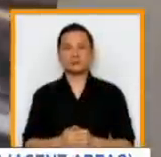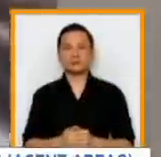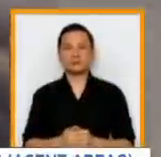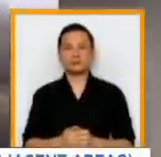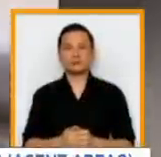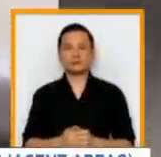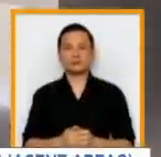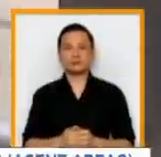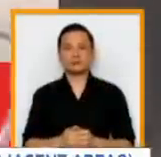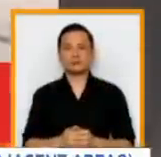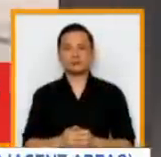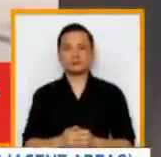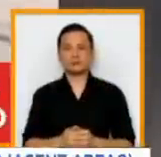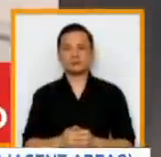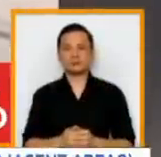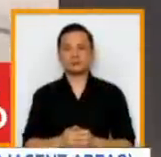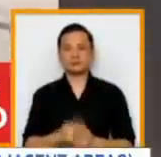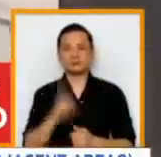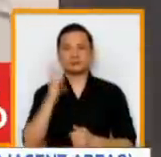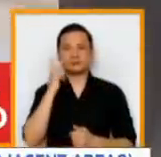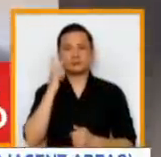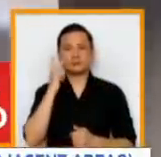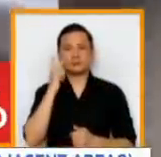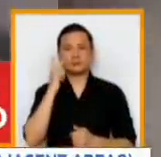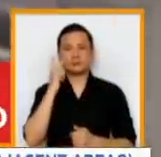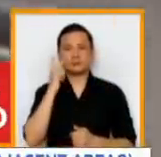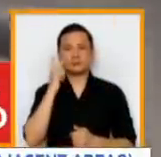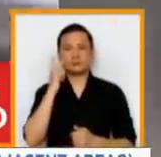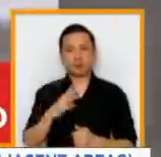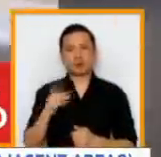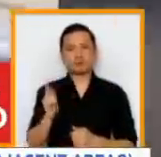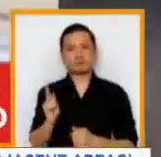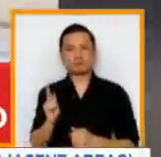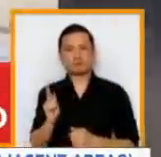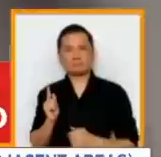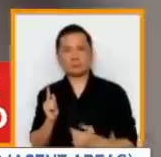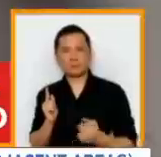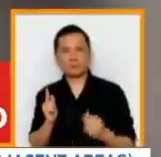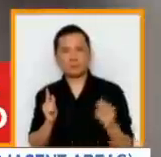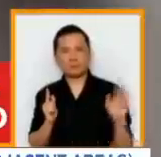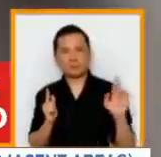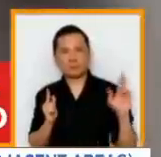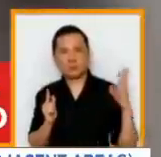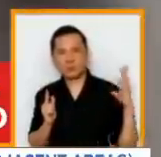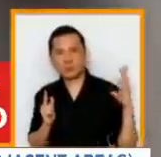Pagmasdan ng lalaking niya na may hawak na baril at tila may inaabangan sa kalsada sa Butuan City.